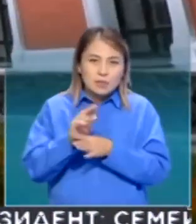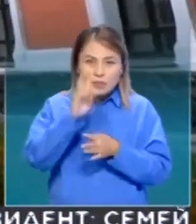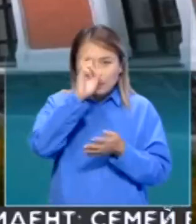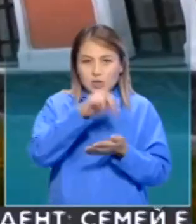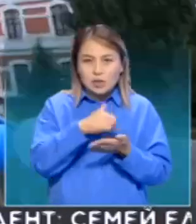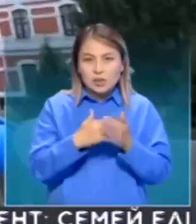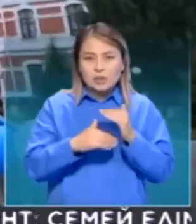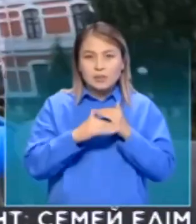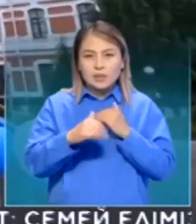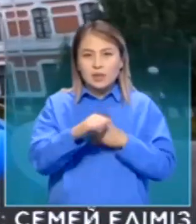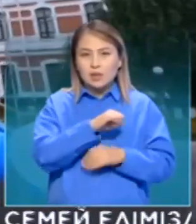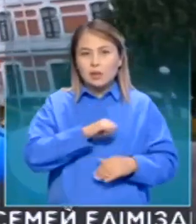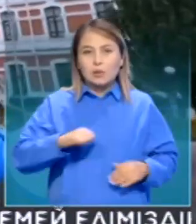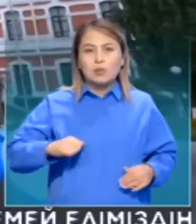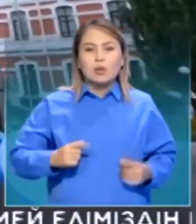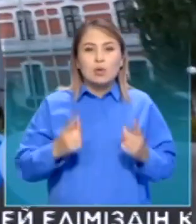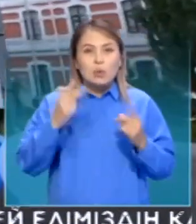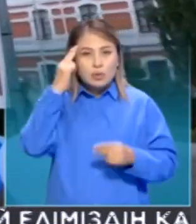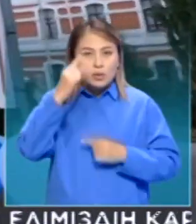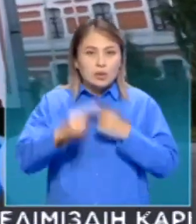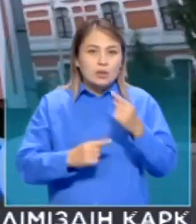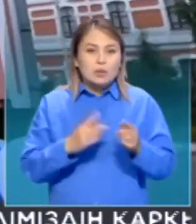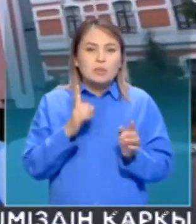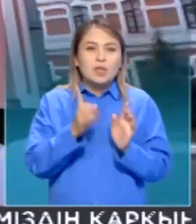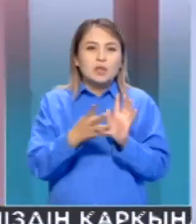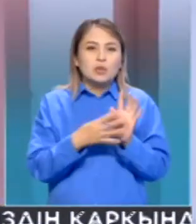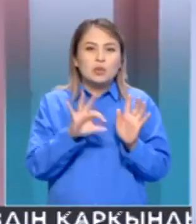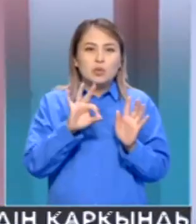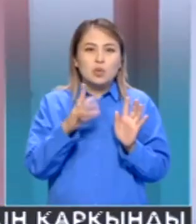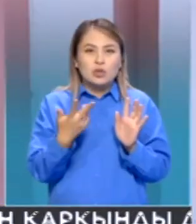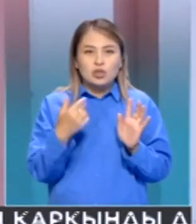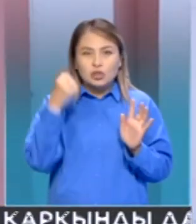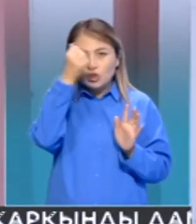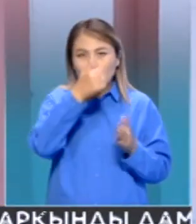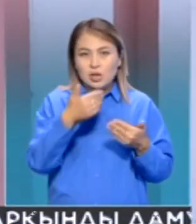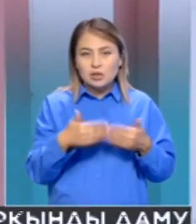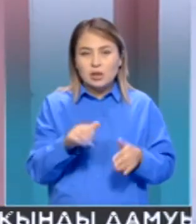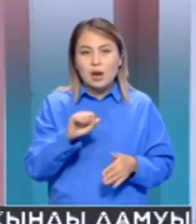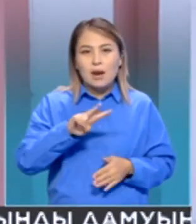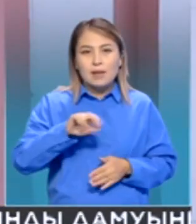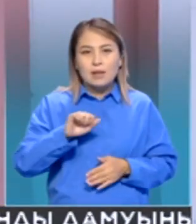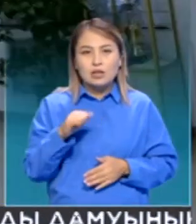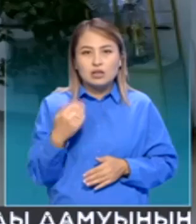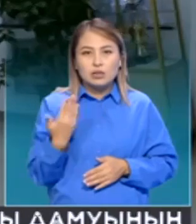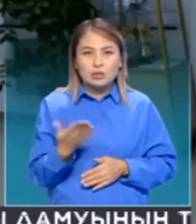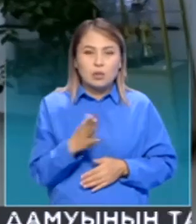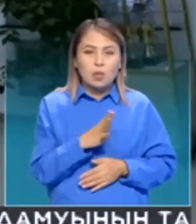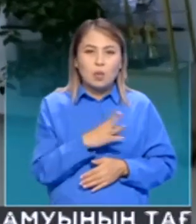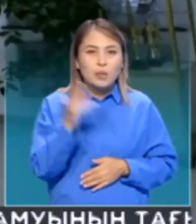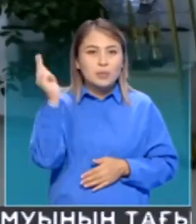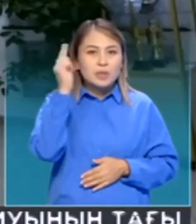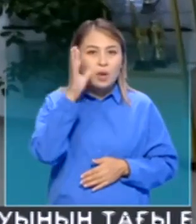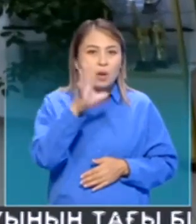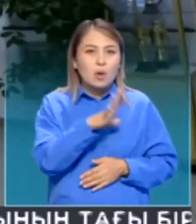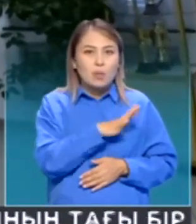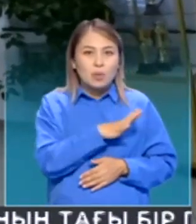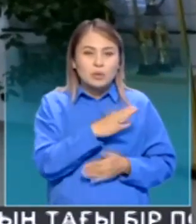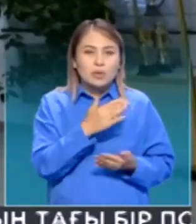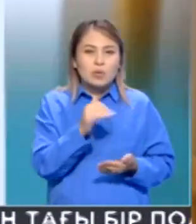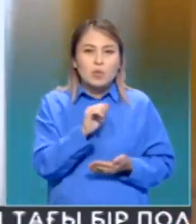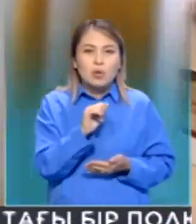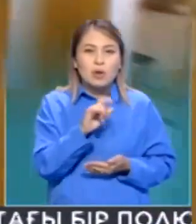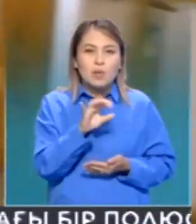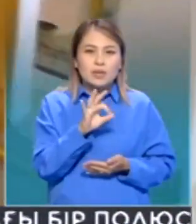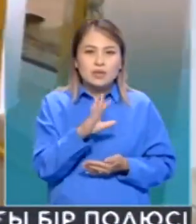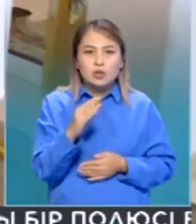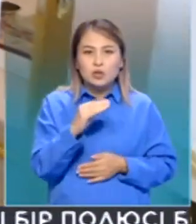қатар мемлекет басшысы еліміздегі ең көне оқу орнына барды. Ол 1903 жылы ашылған Алаш арыстары оқыған семинария. Оқу